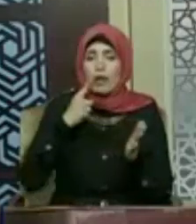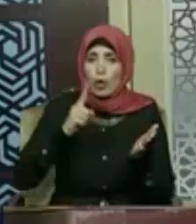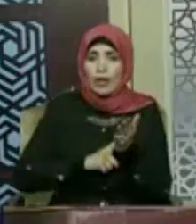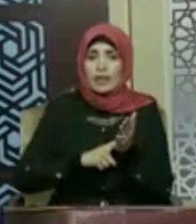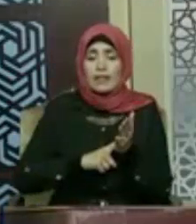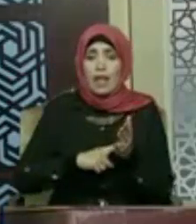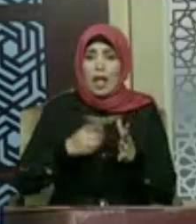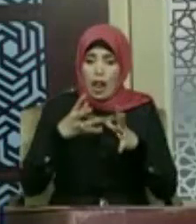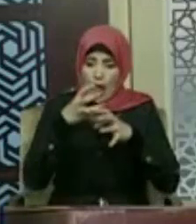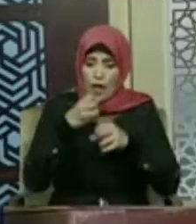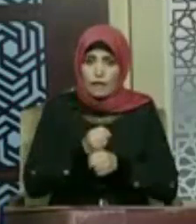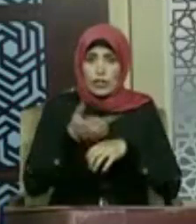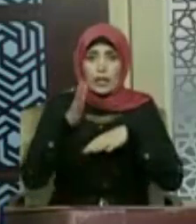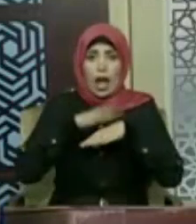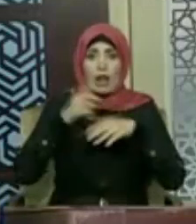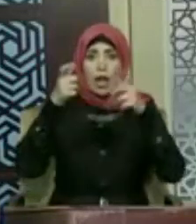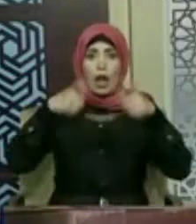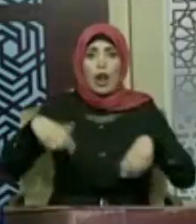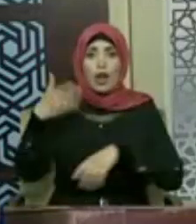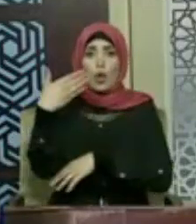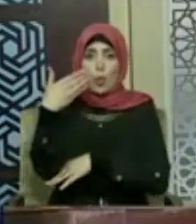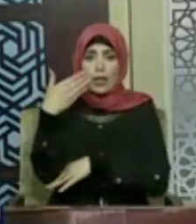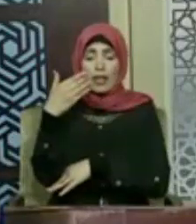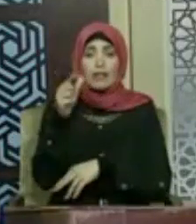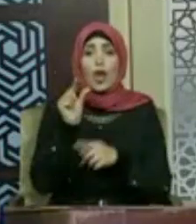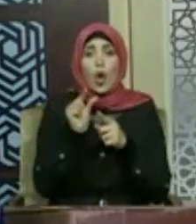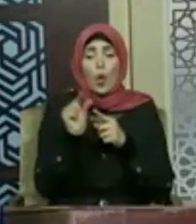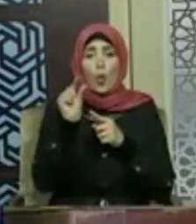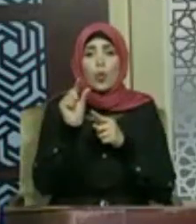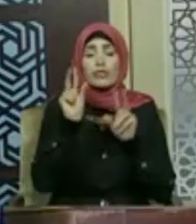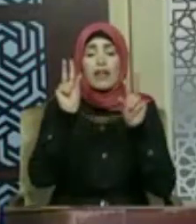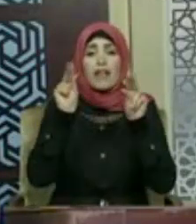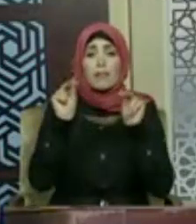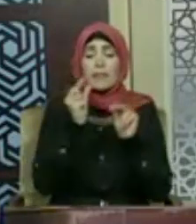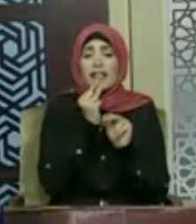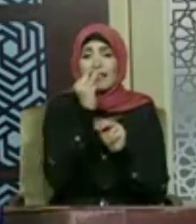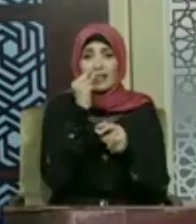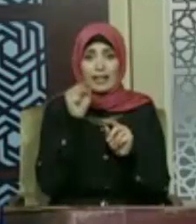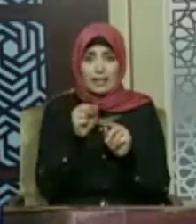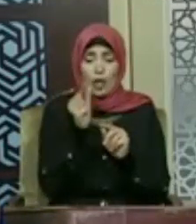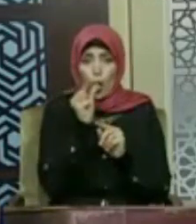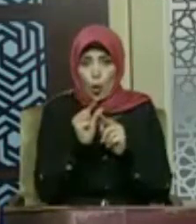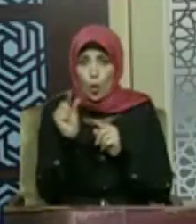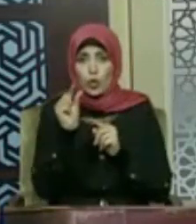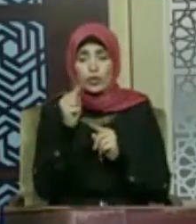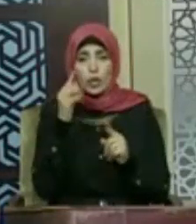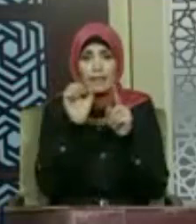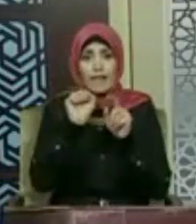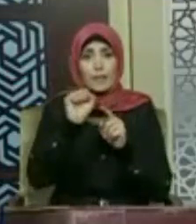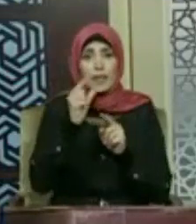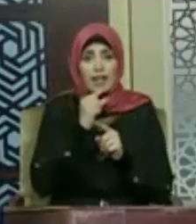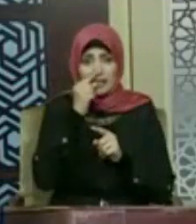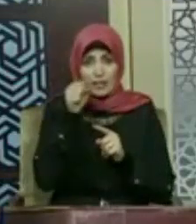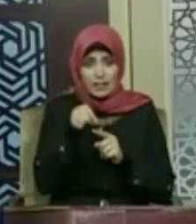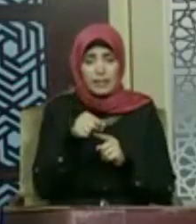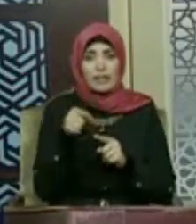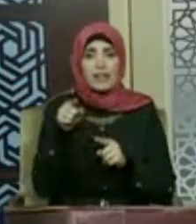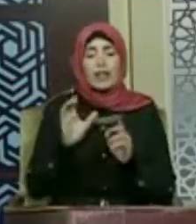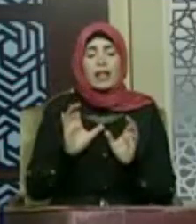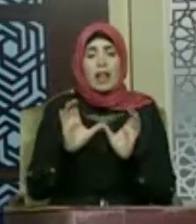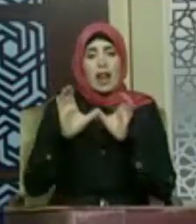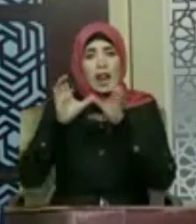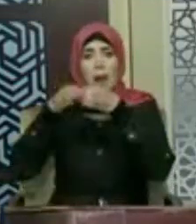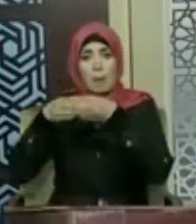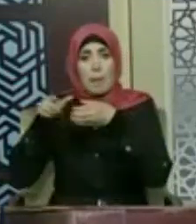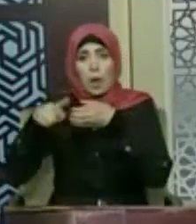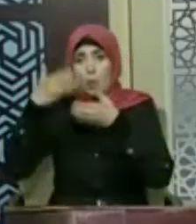جزء من صميم الأديان ومقاصدها. هذه الجماعات الضالة لم